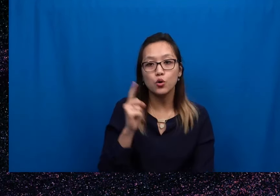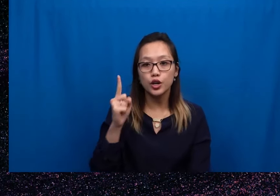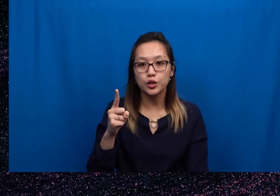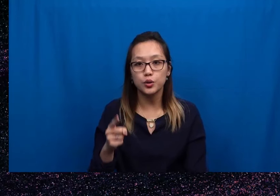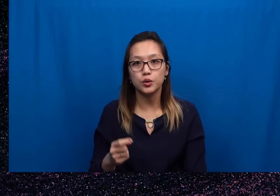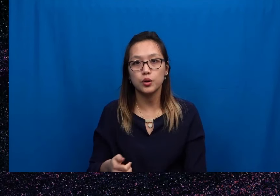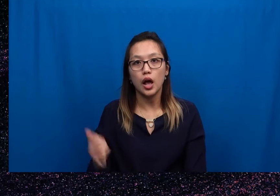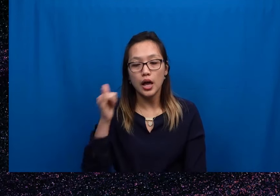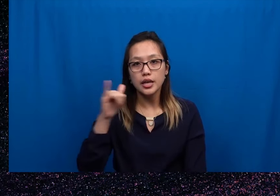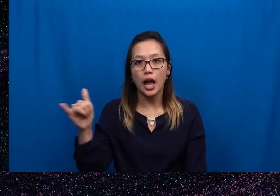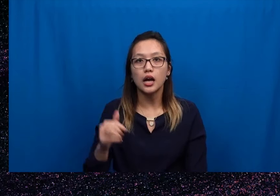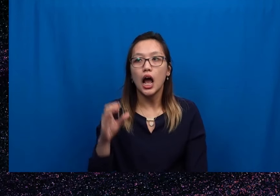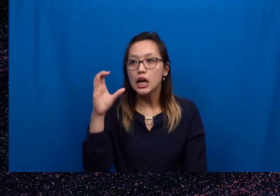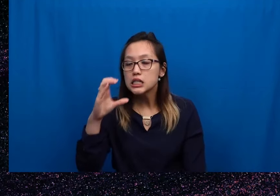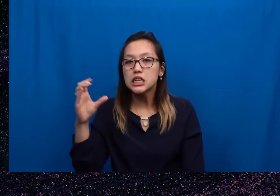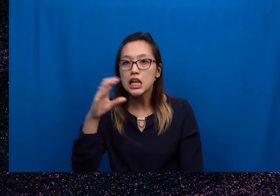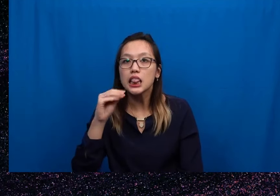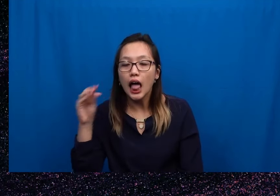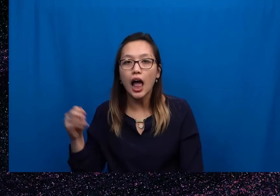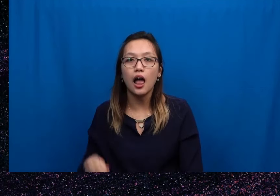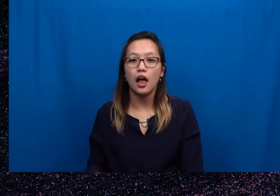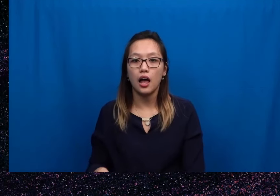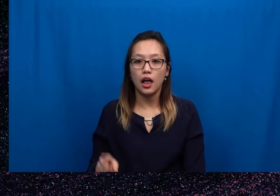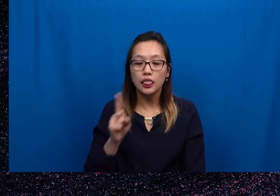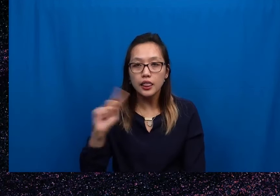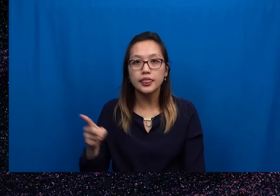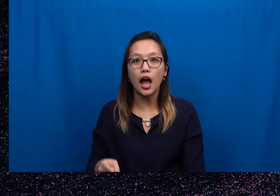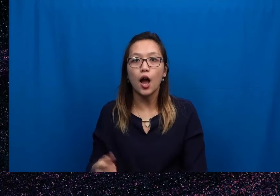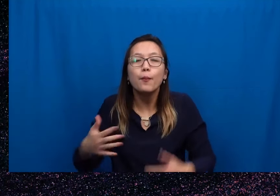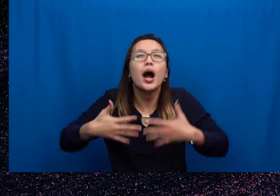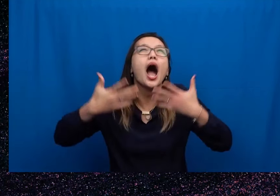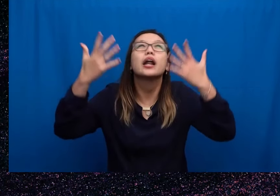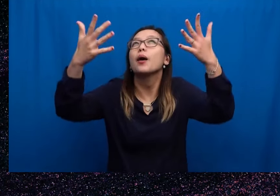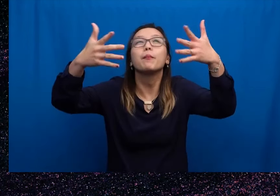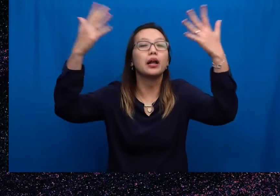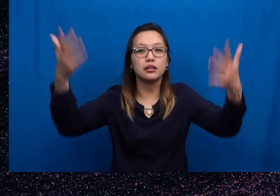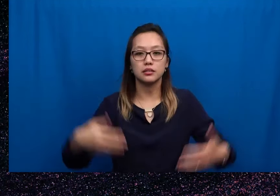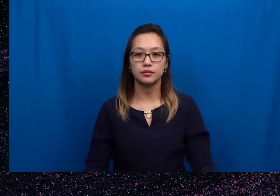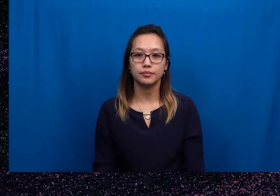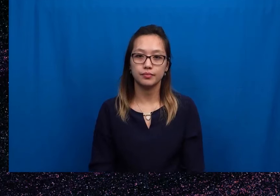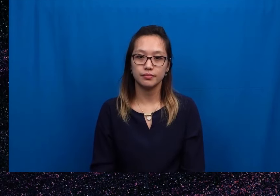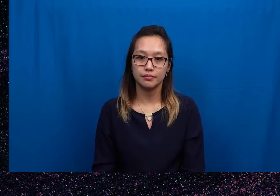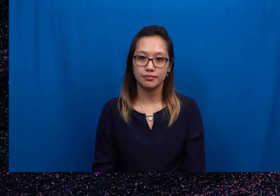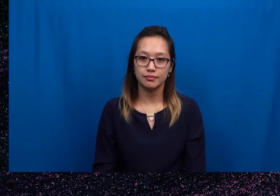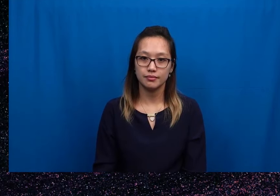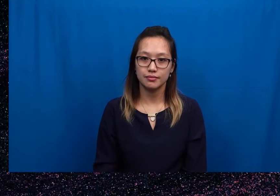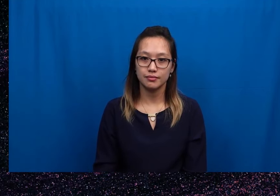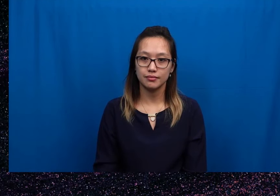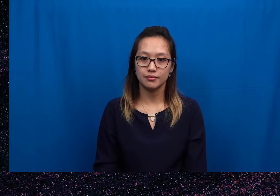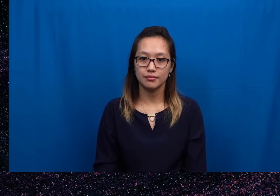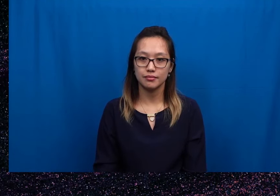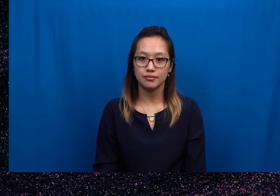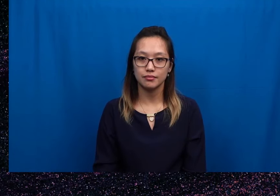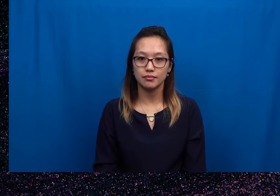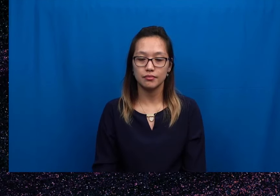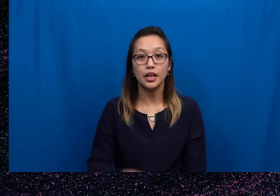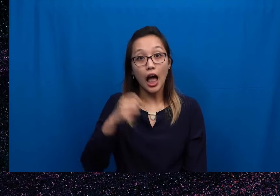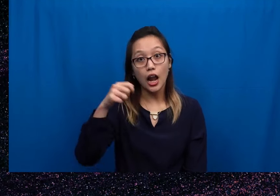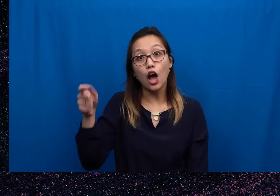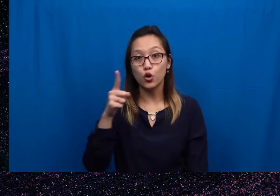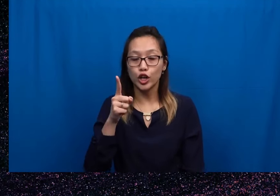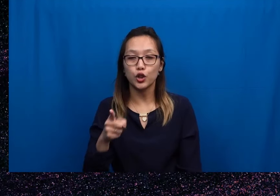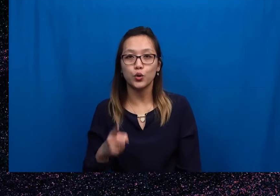kuasa kebangkitan Kristus. Dan mereka berdua menuliskan lagu yang kemudian diberi judul Because